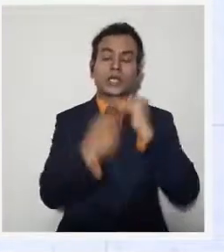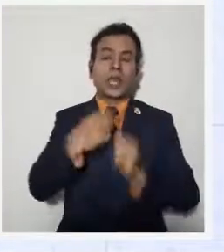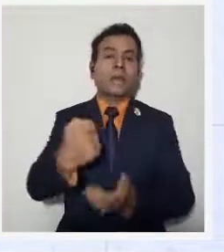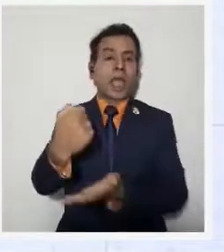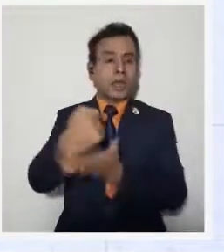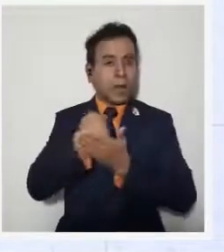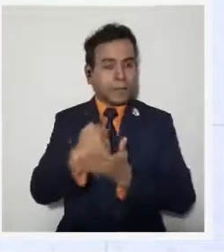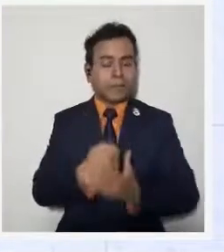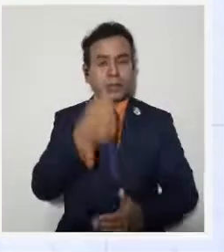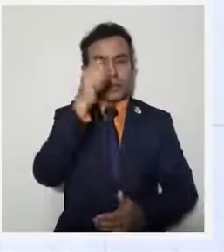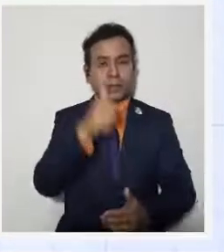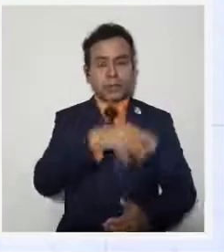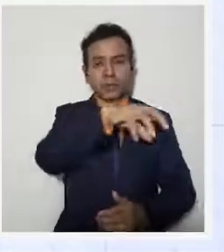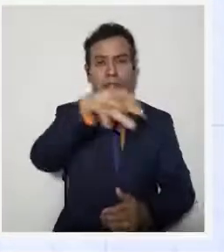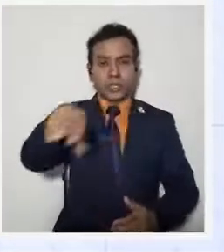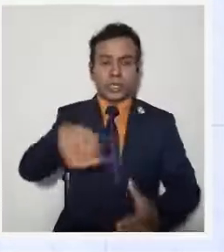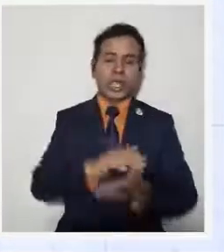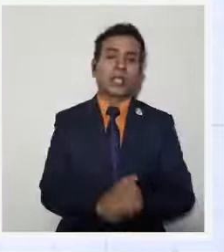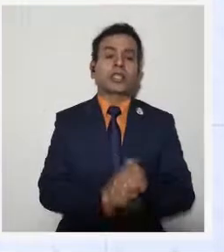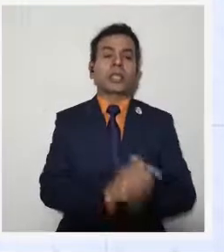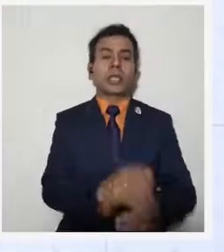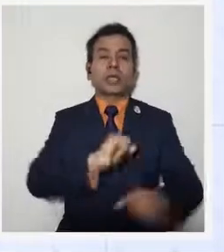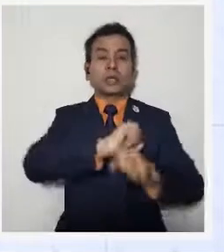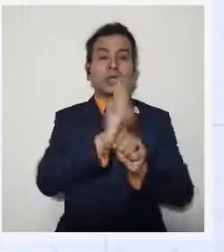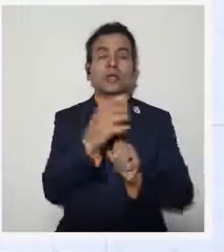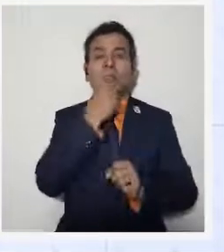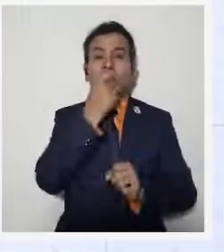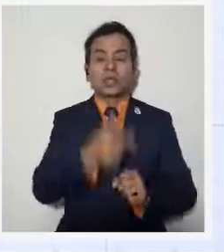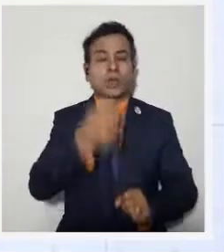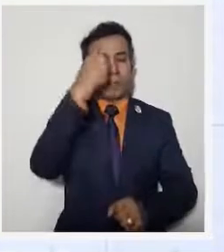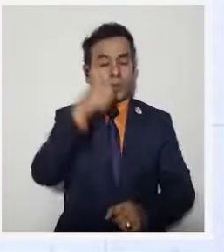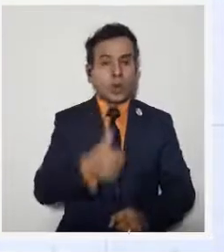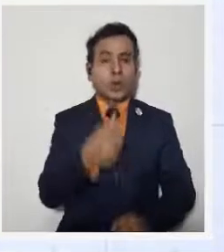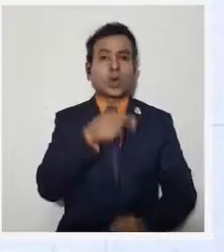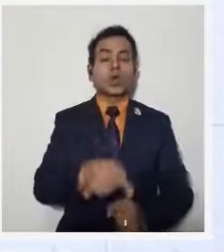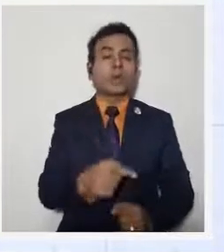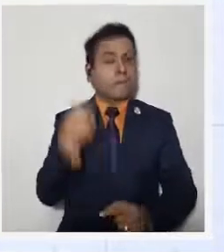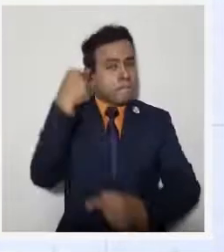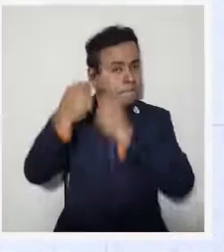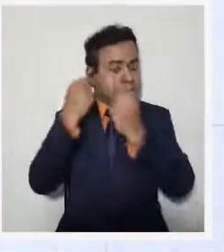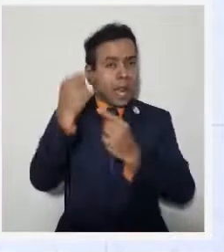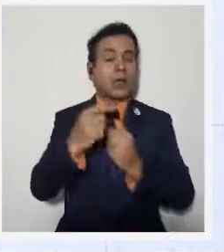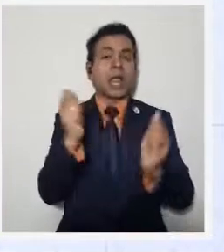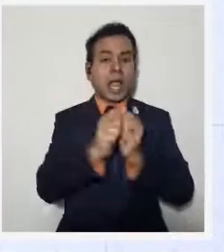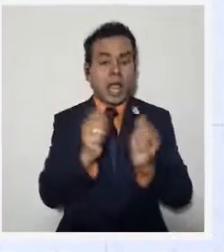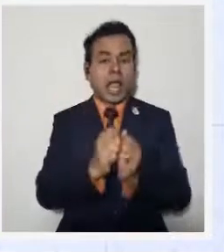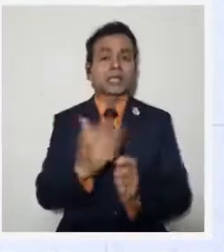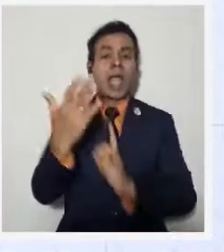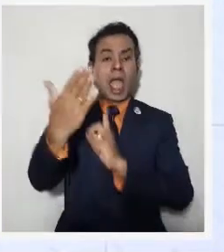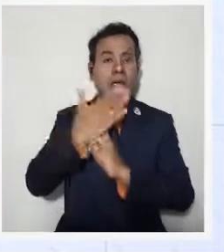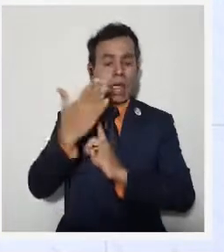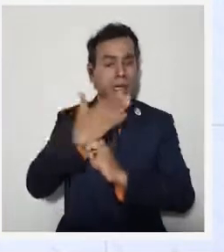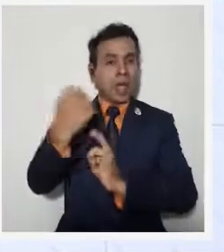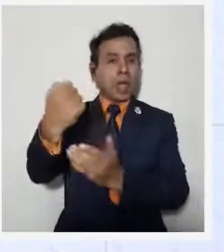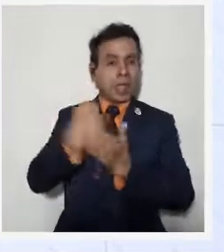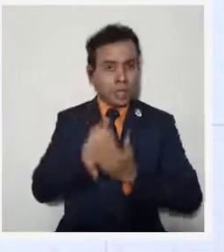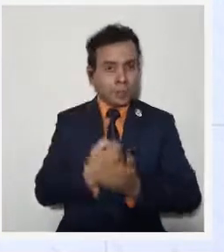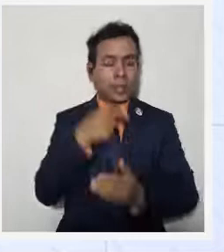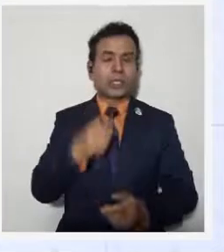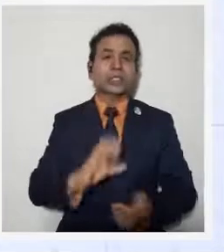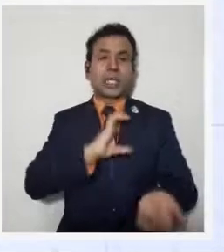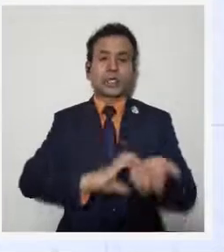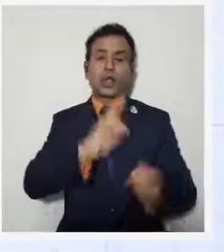জানাচ্ছি যে তারা এই দুঃসময়ের সময়, আমরা যে কোভিড-19 আক্রান্ত, আমাদের এই দুঃসময়ের সময় তারা